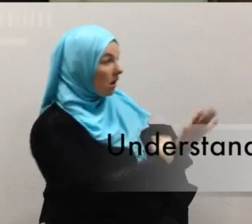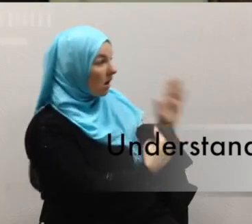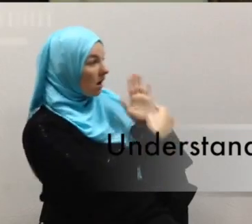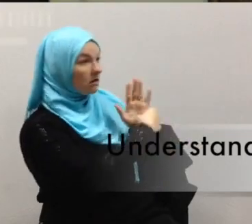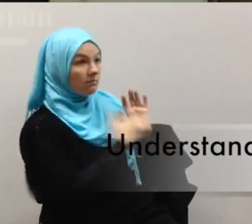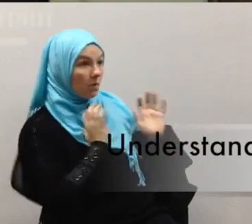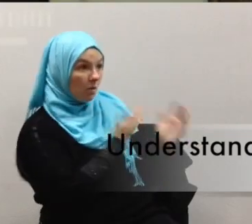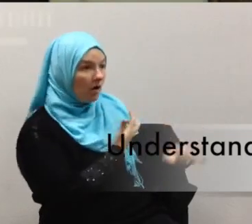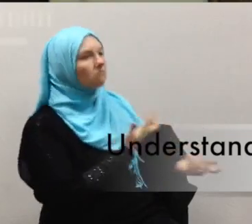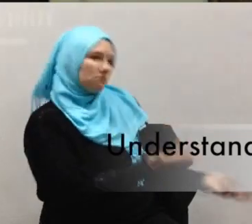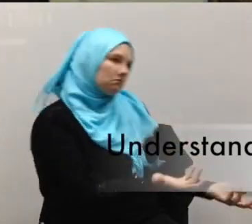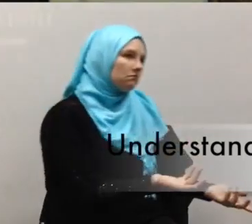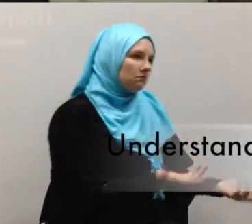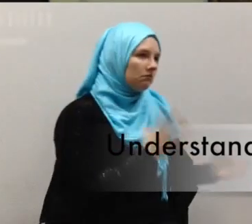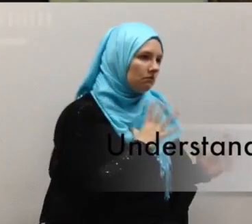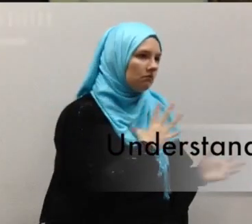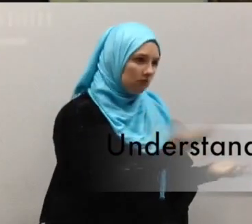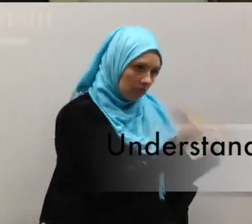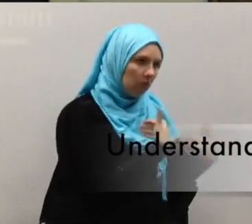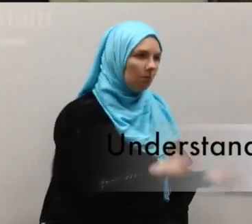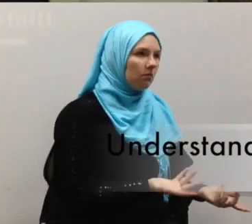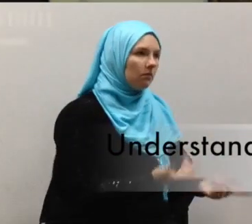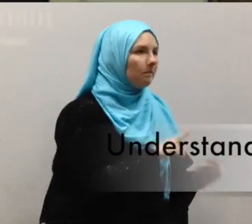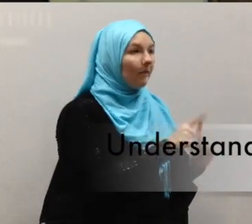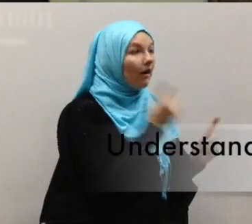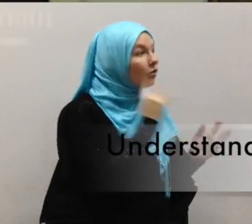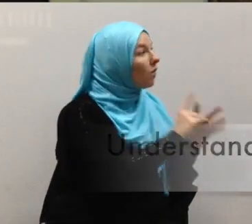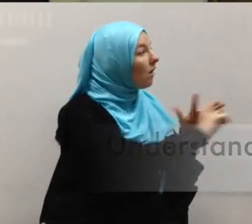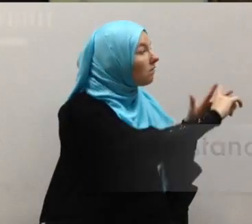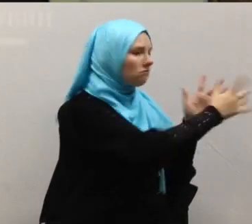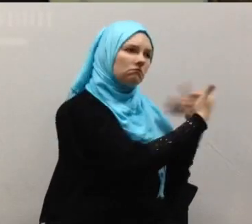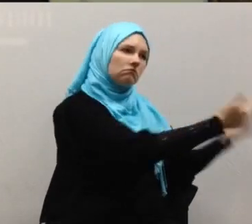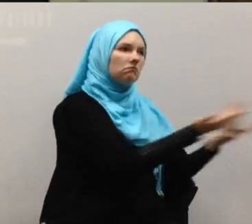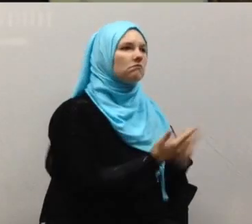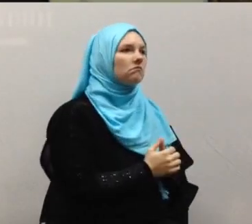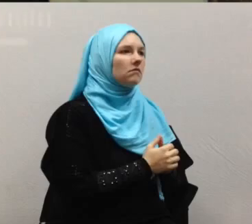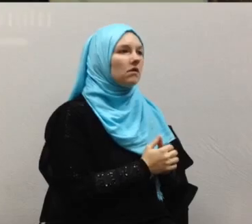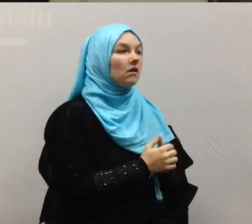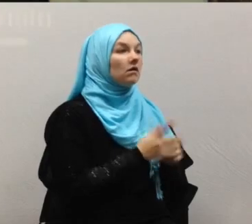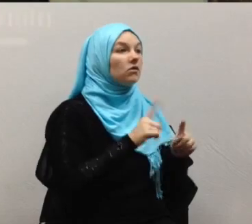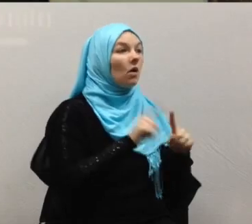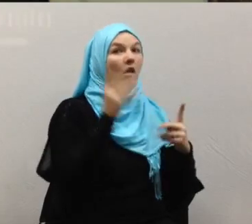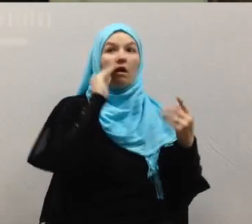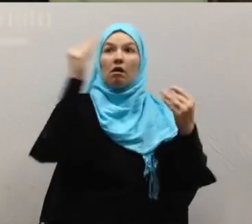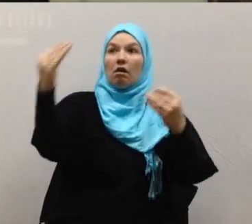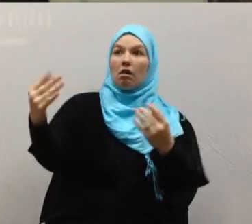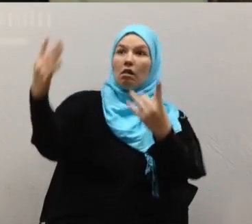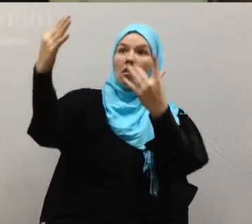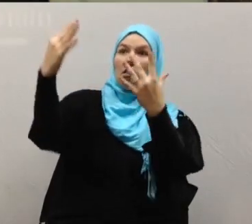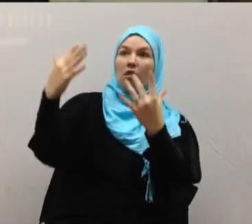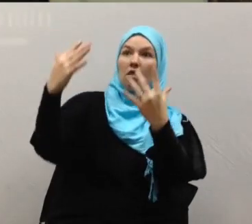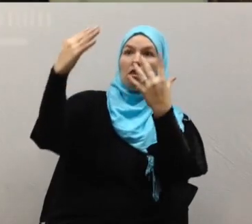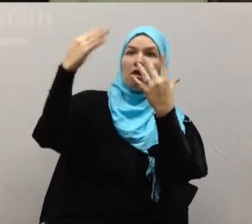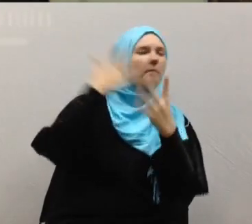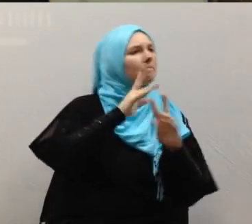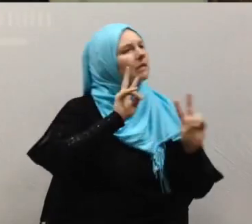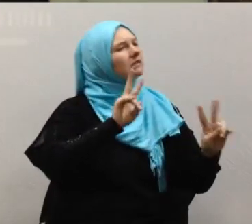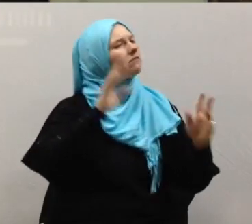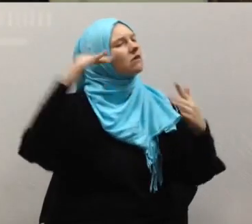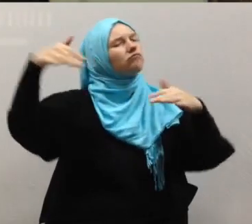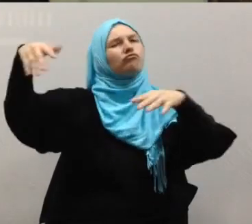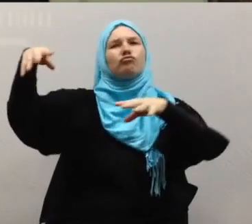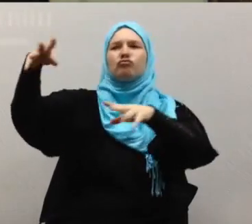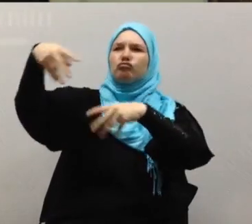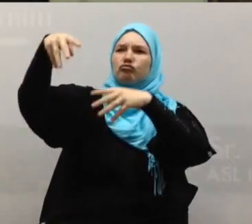the scene of Muslims coming to Mecca, and it's a peaceful march, and the Prophet ﷺ is